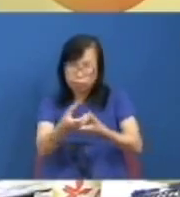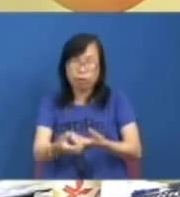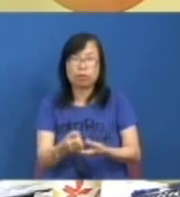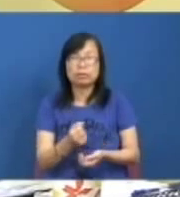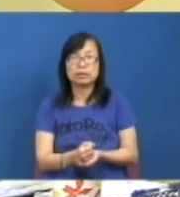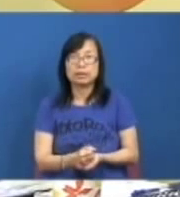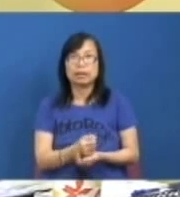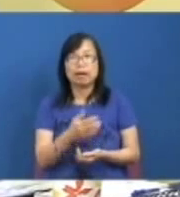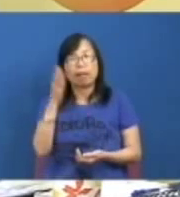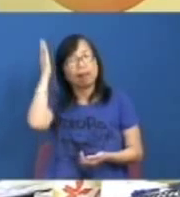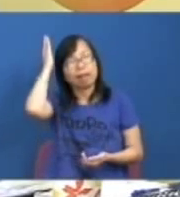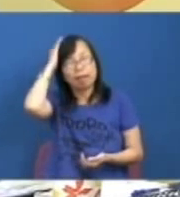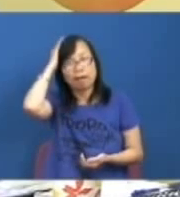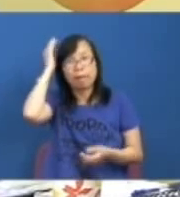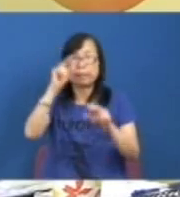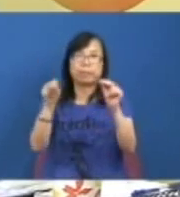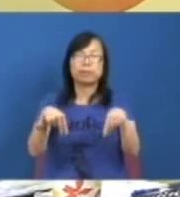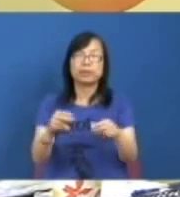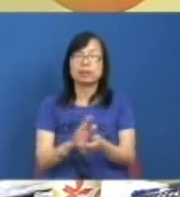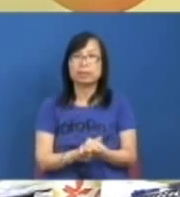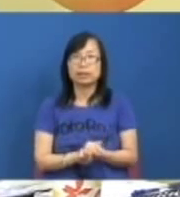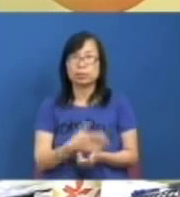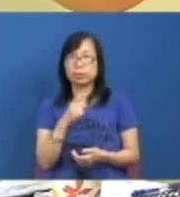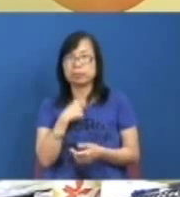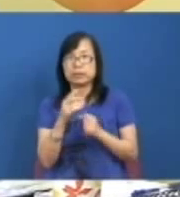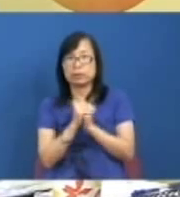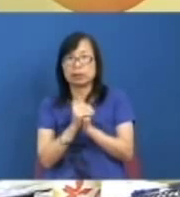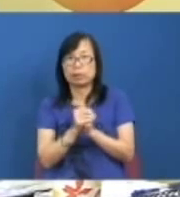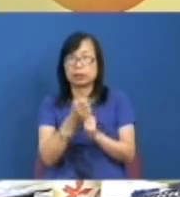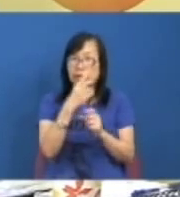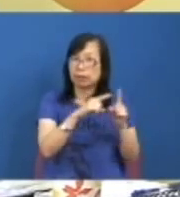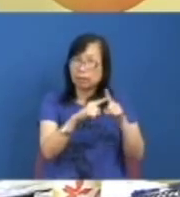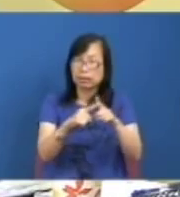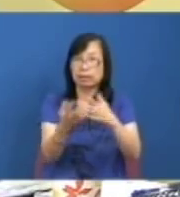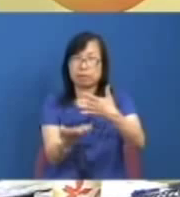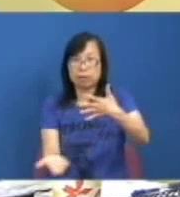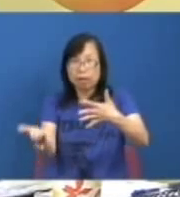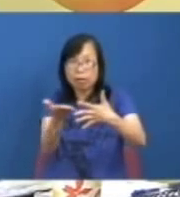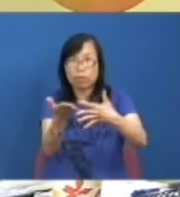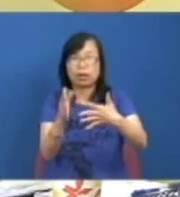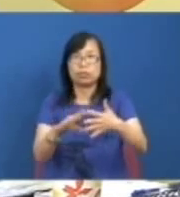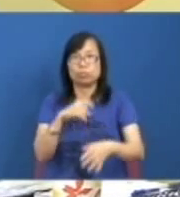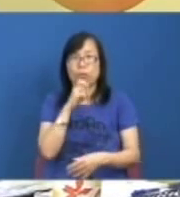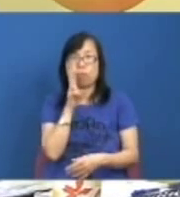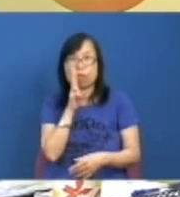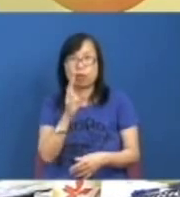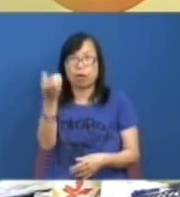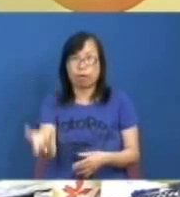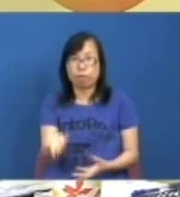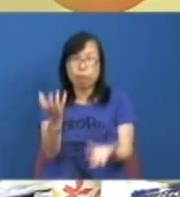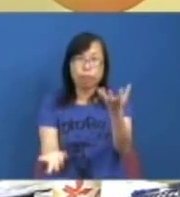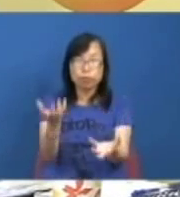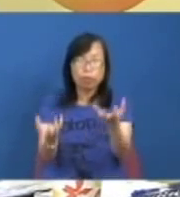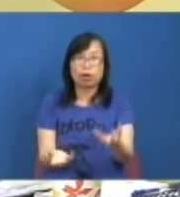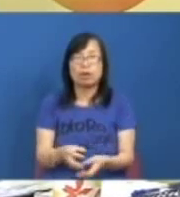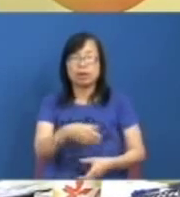頭重要一個問題咯。咁如果你唔要求啲居民咧將個標準提高嘅話咧，萬一而家火災嘅話咧，咁啲